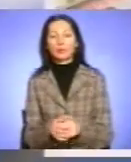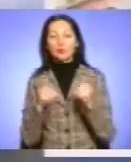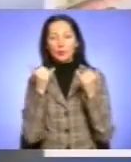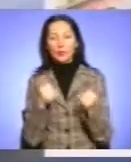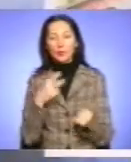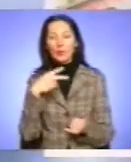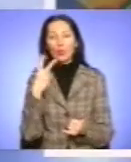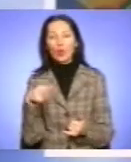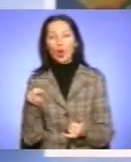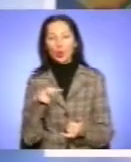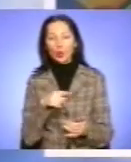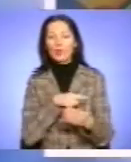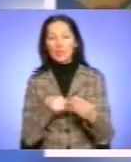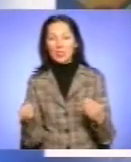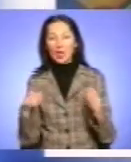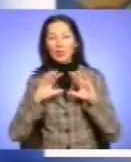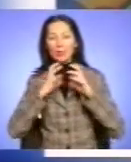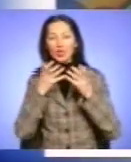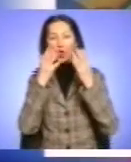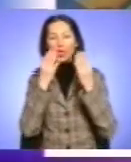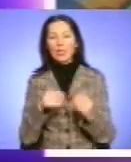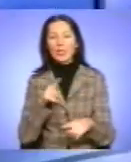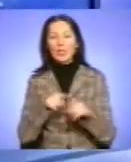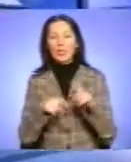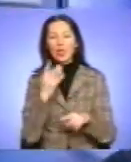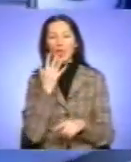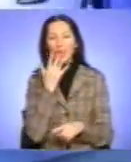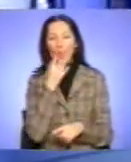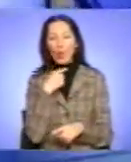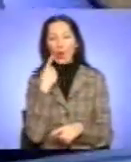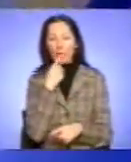Сьогодні, 22 лютого, відзначають Міжнародний день рідної мови.